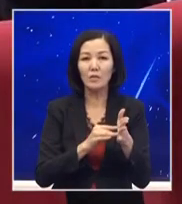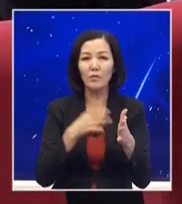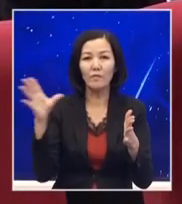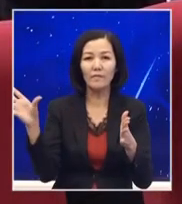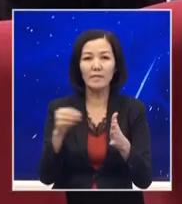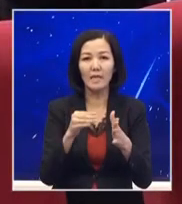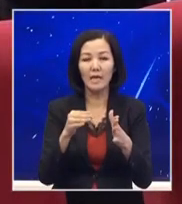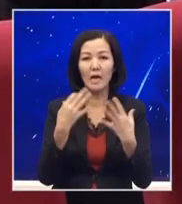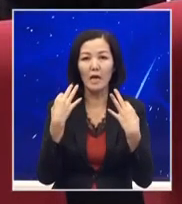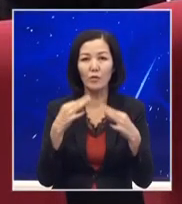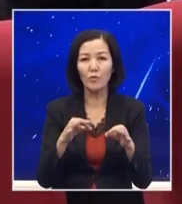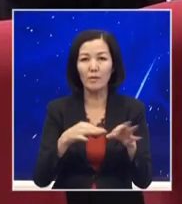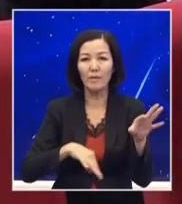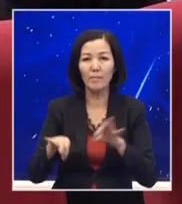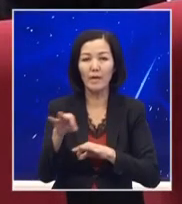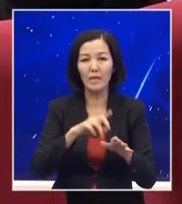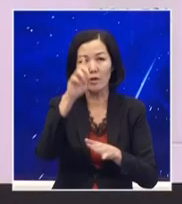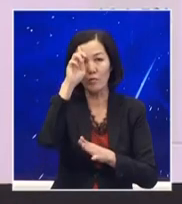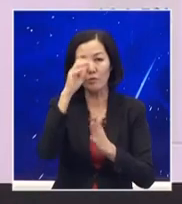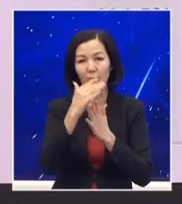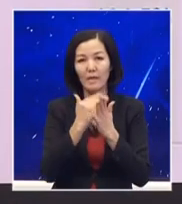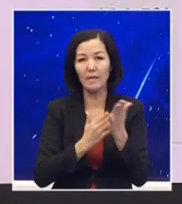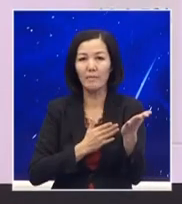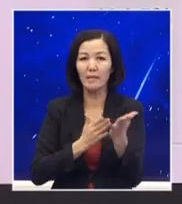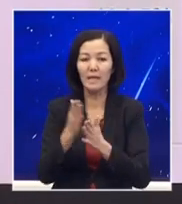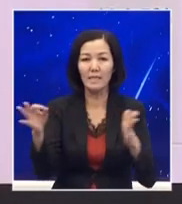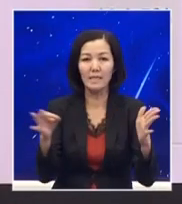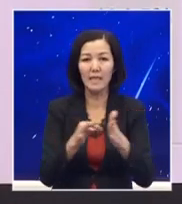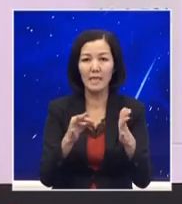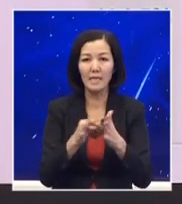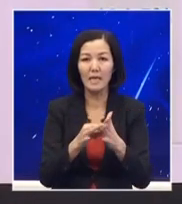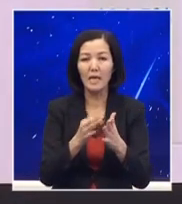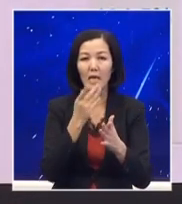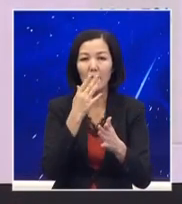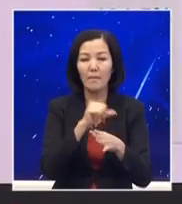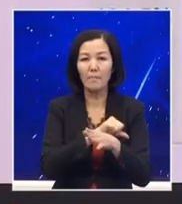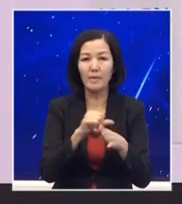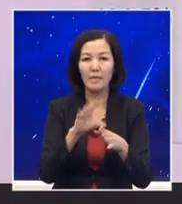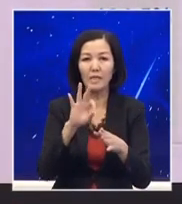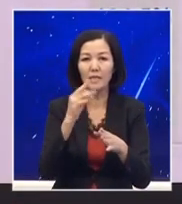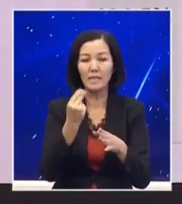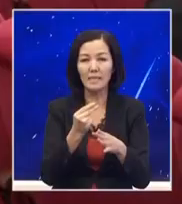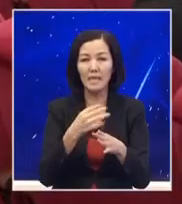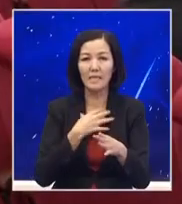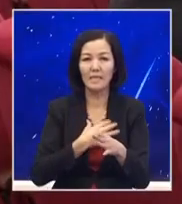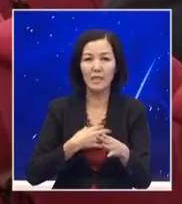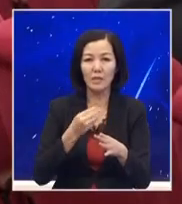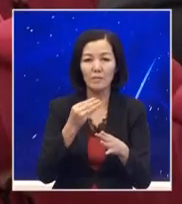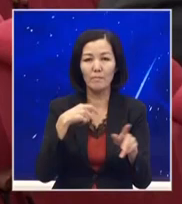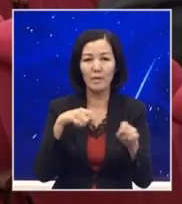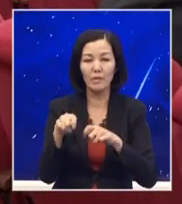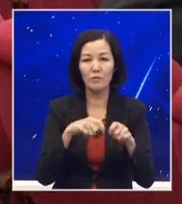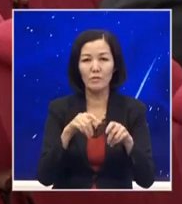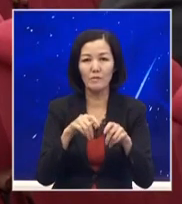всех одобренных проектов госпрограммы, нацеленной на замещение импортных социально значимых продовольственных товаров на